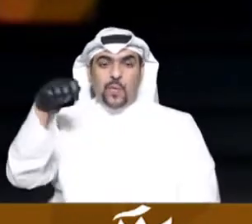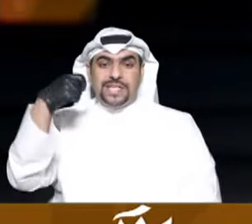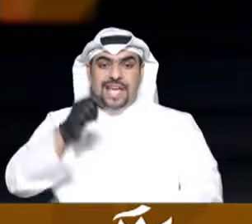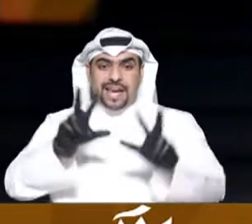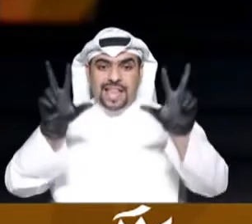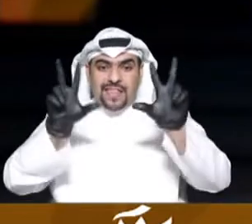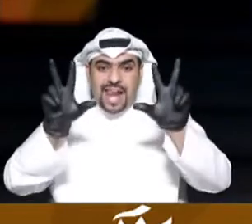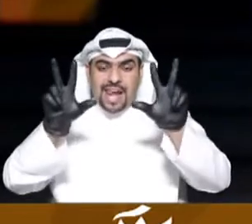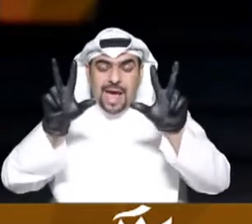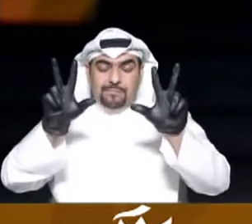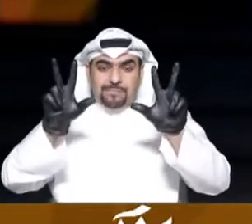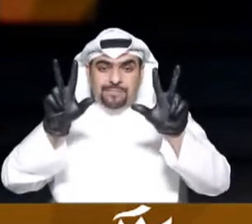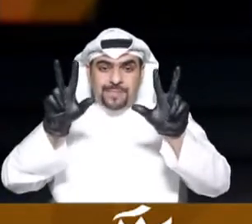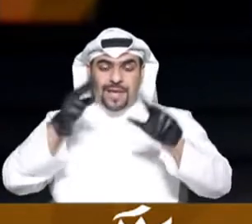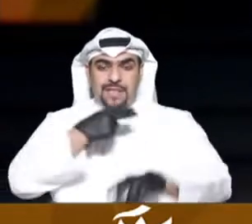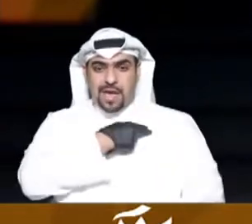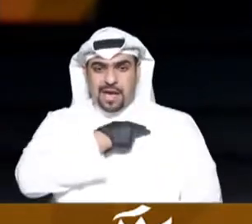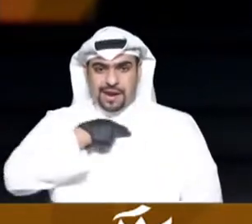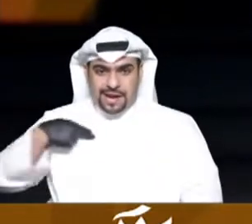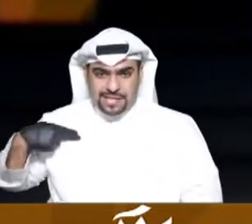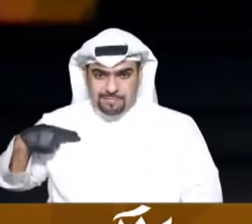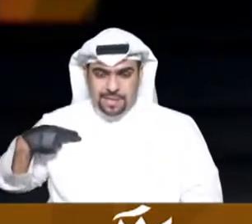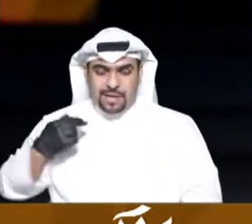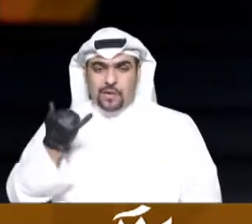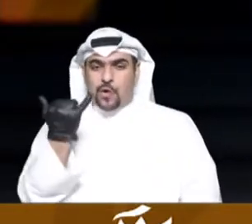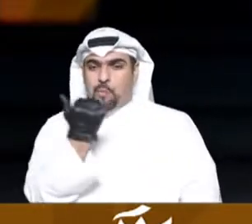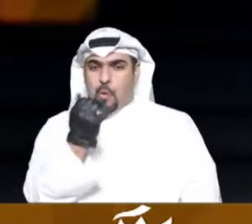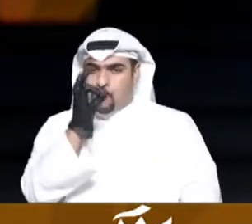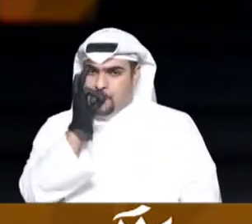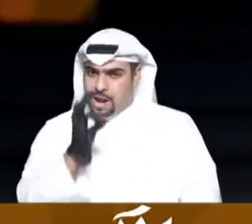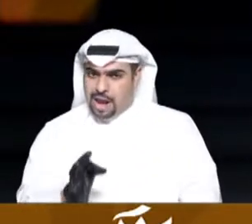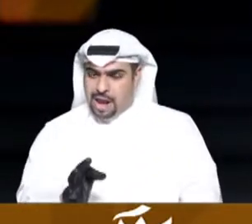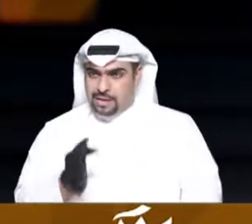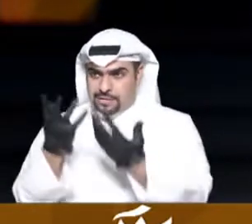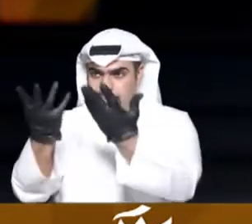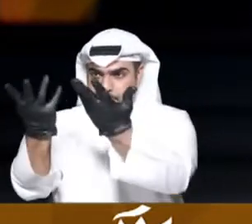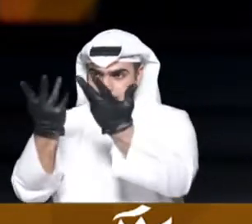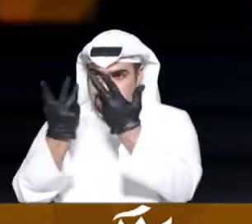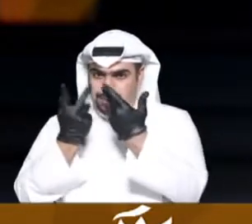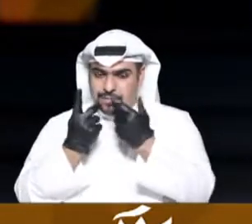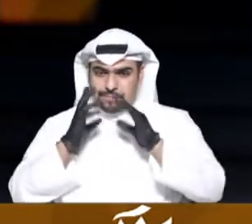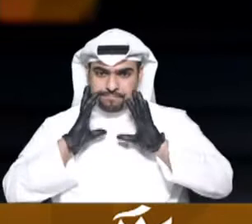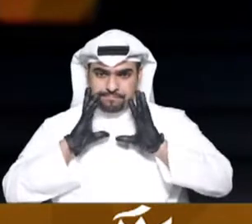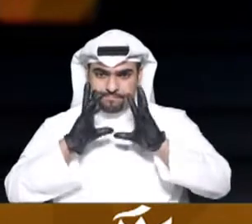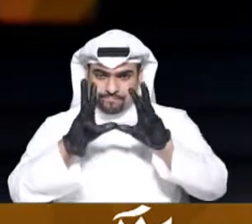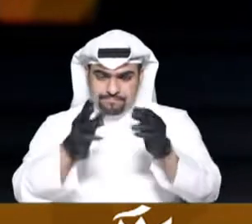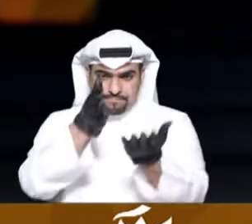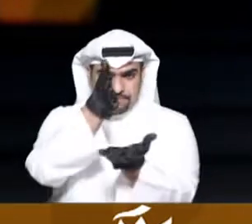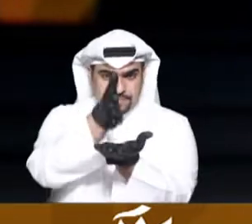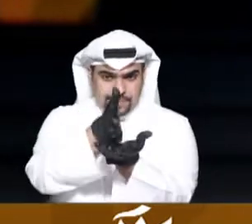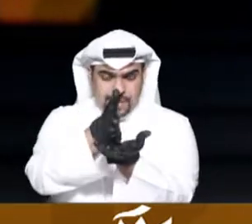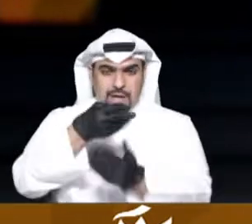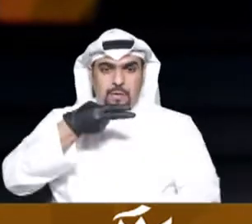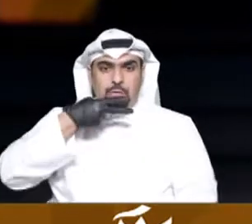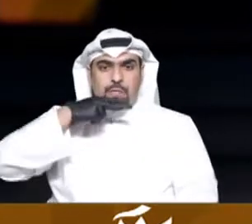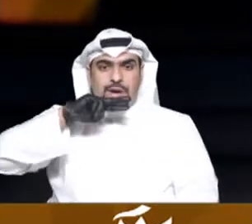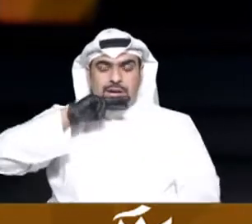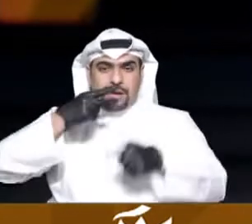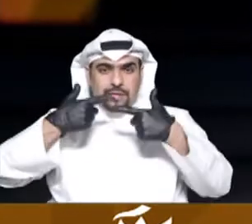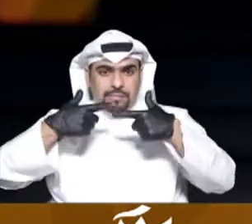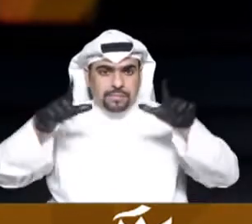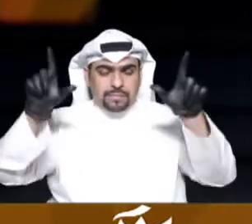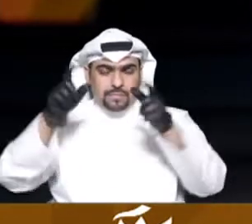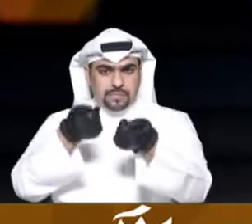على يعني الصدق والشفافيه. نعم. ونقل المعلومه من المصدر، ويعني نبذ الاشاعات والاخبار الكاذبه